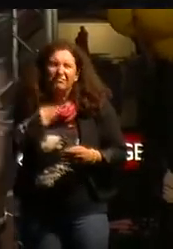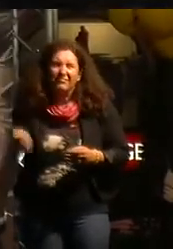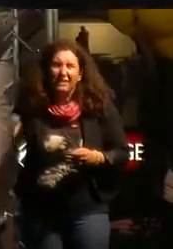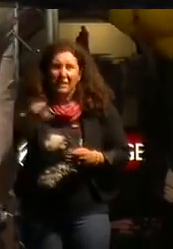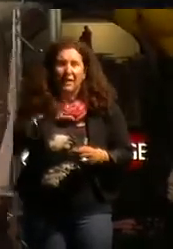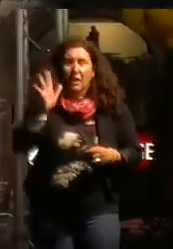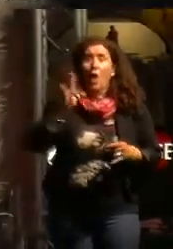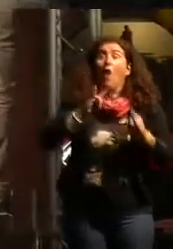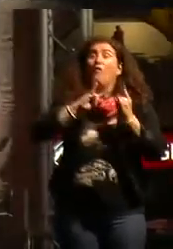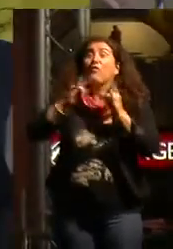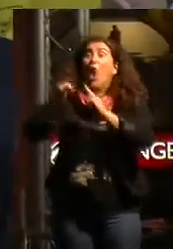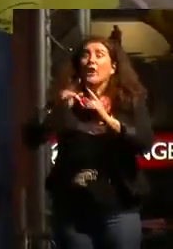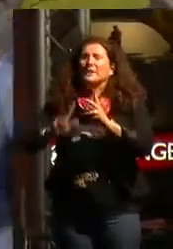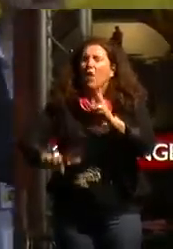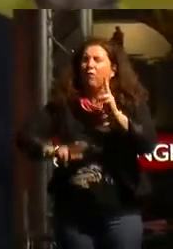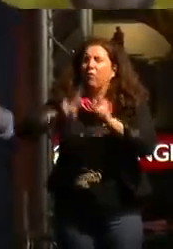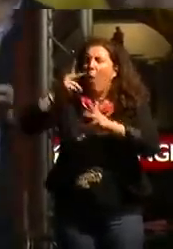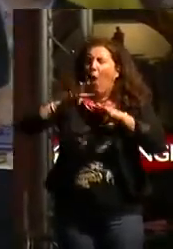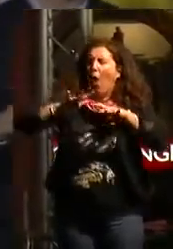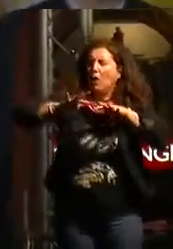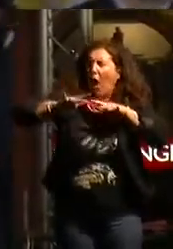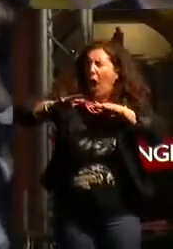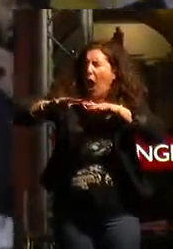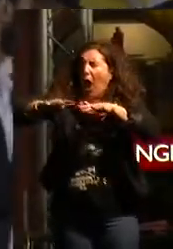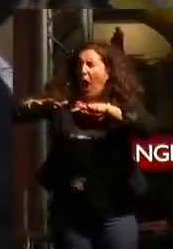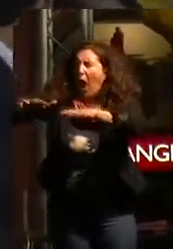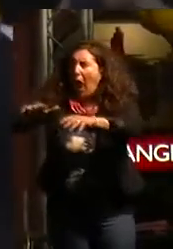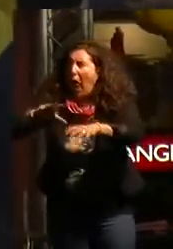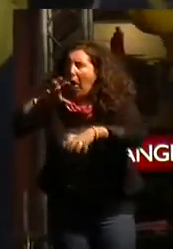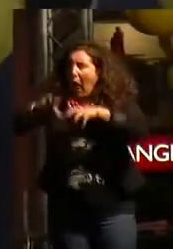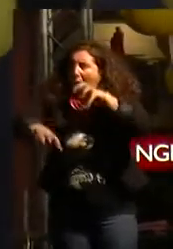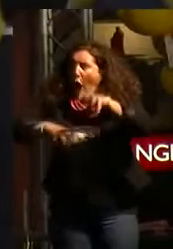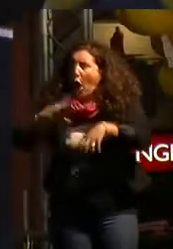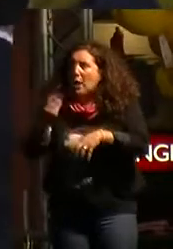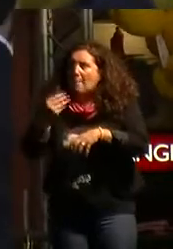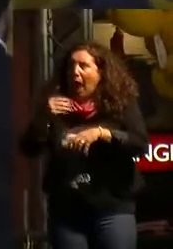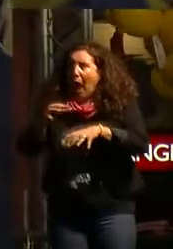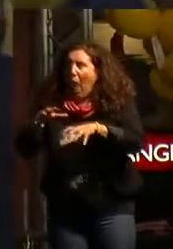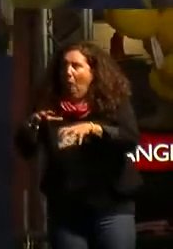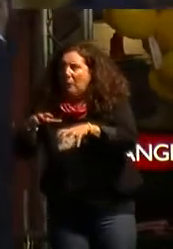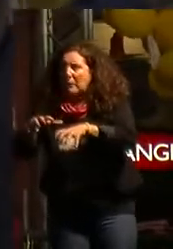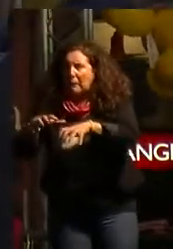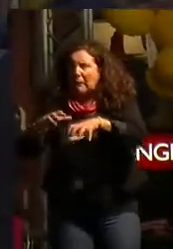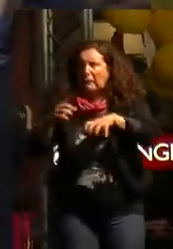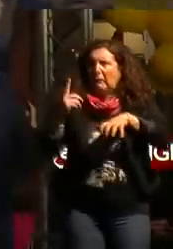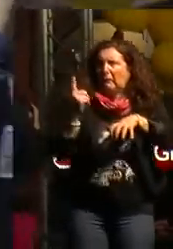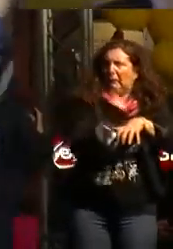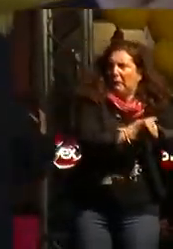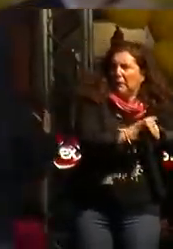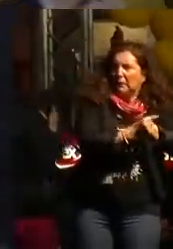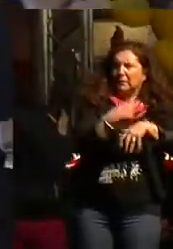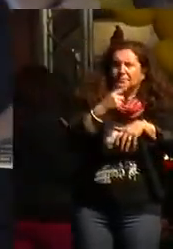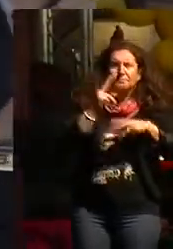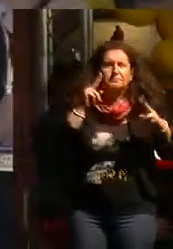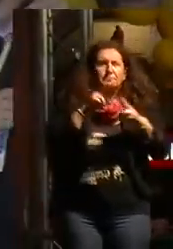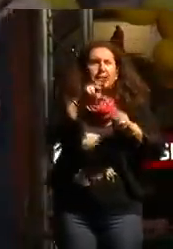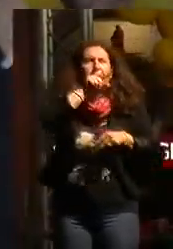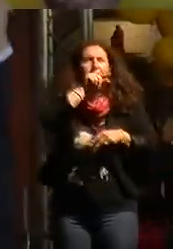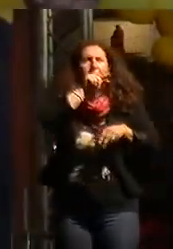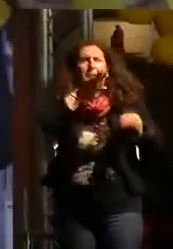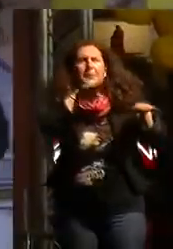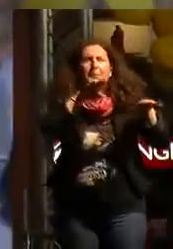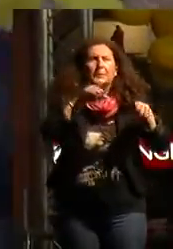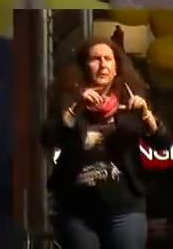prende fuoco e il leone impaurito va fuori alla foresta per la paura, scappa dalle fiamme. Incontra un colibrì piccolo che va in direzione